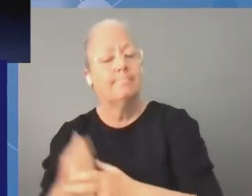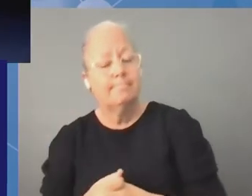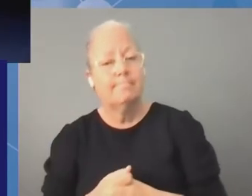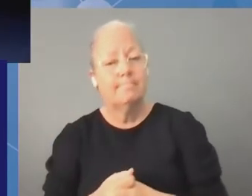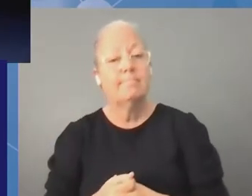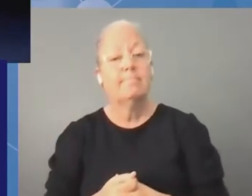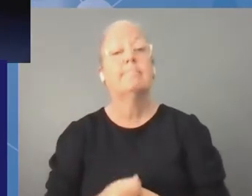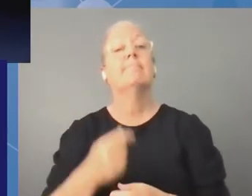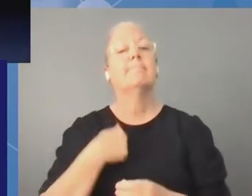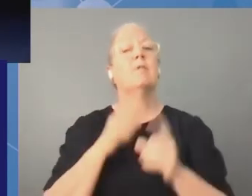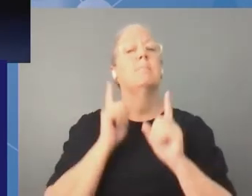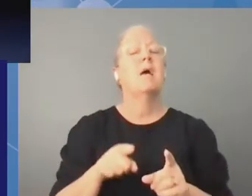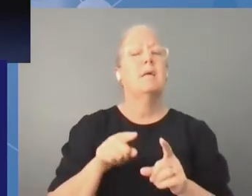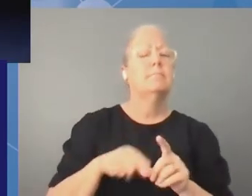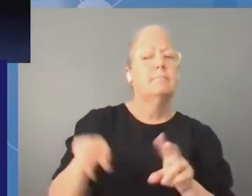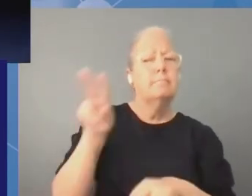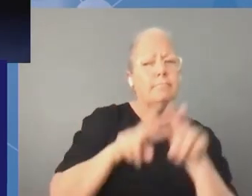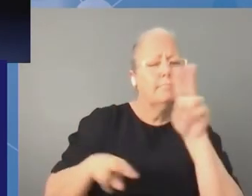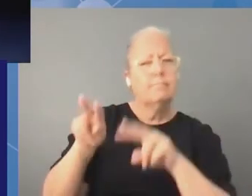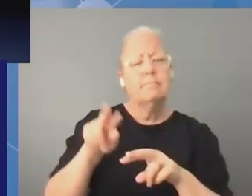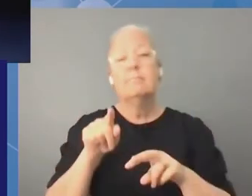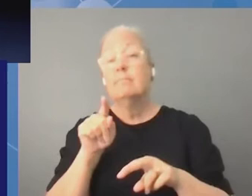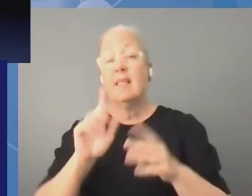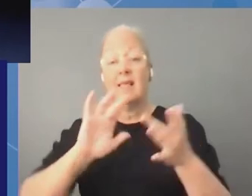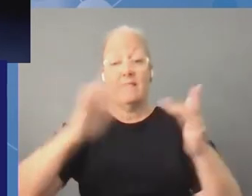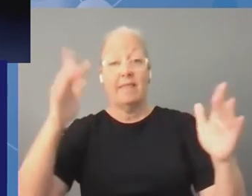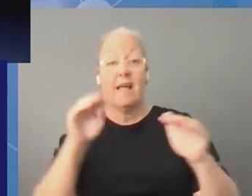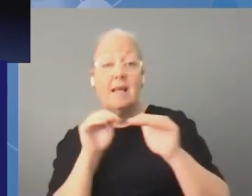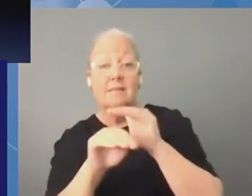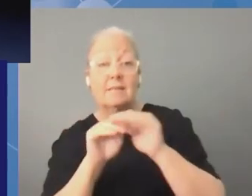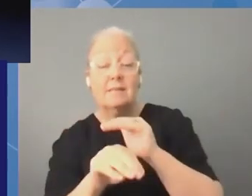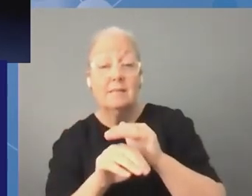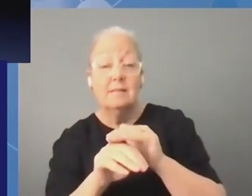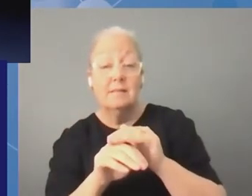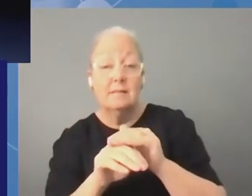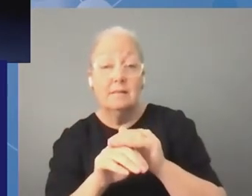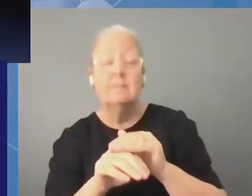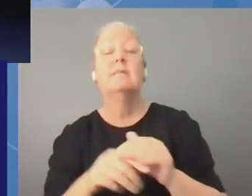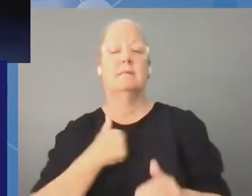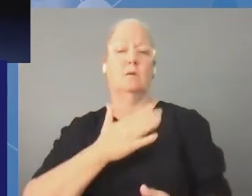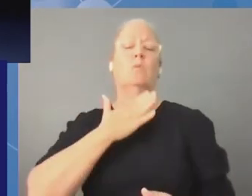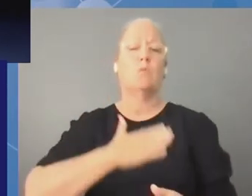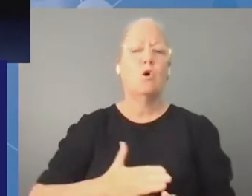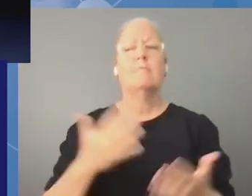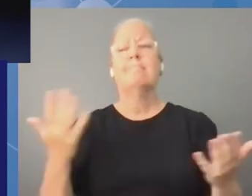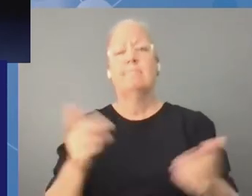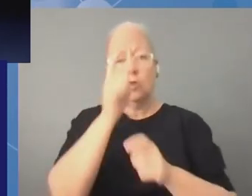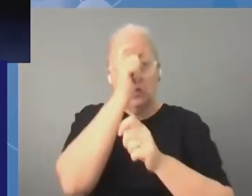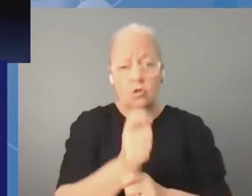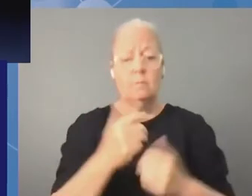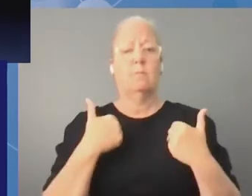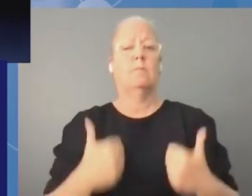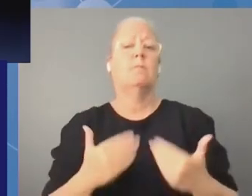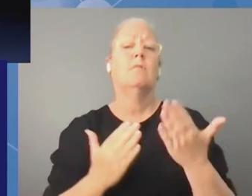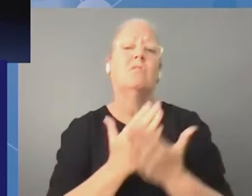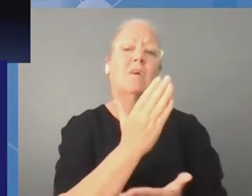我们要普及这个互联网的吧，我们也要对政治界的吧要求他们的吧，